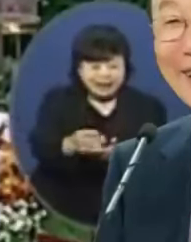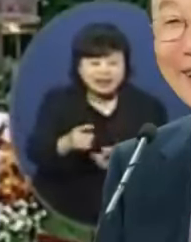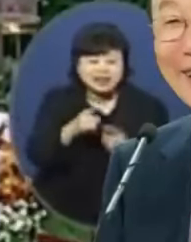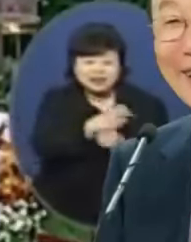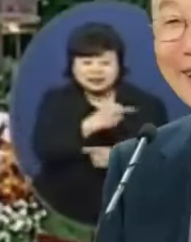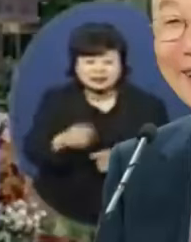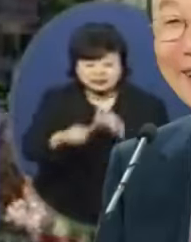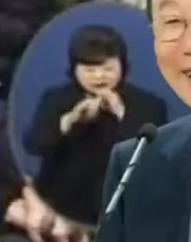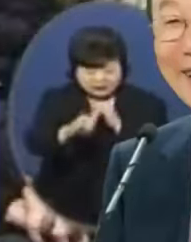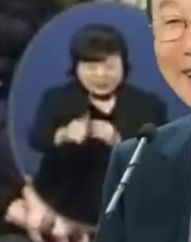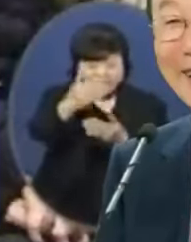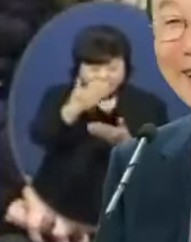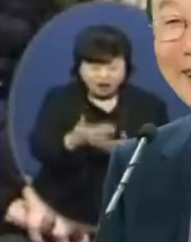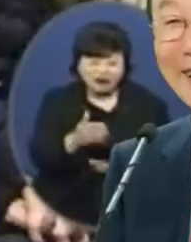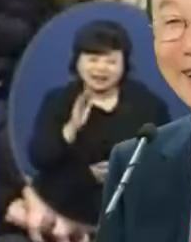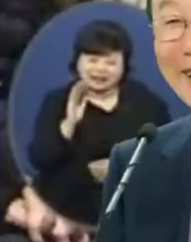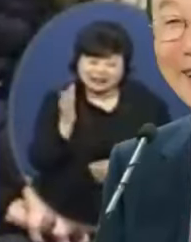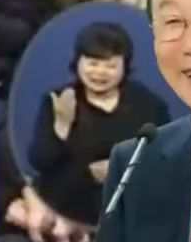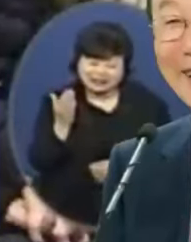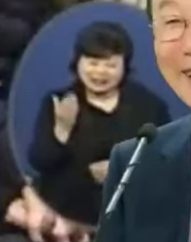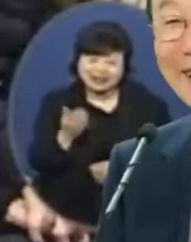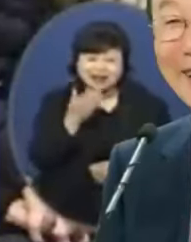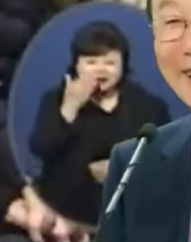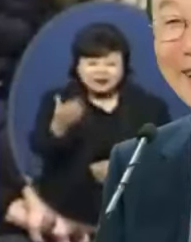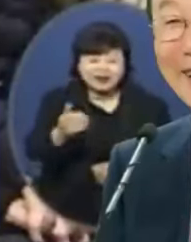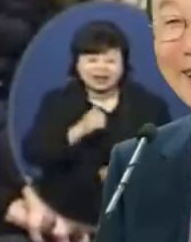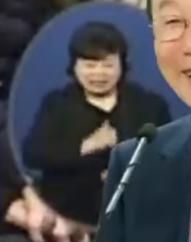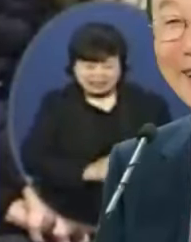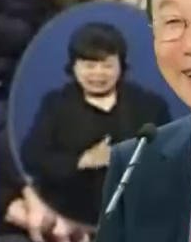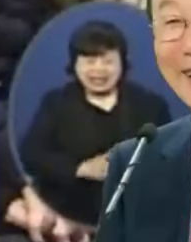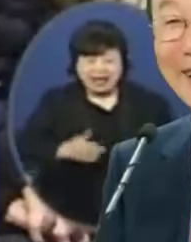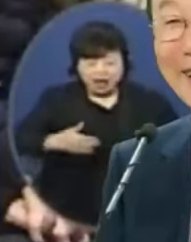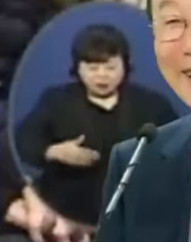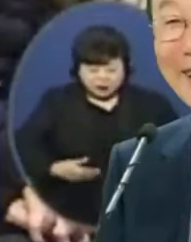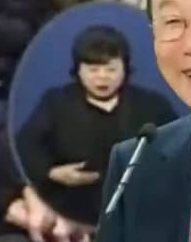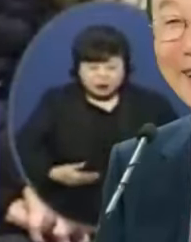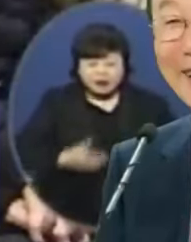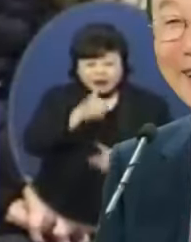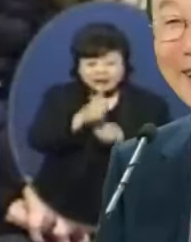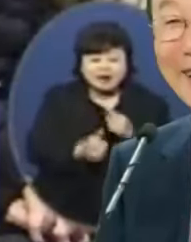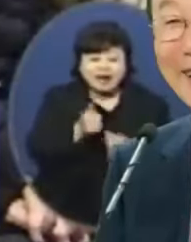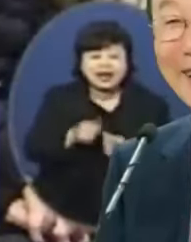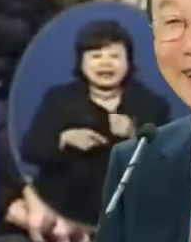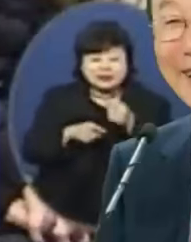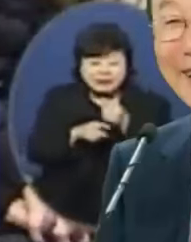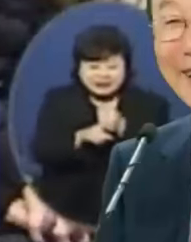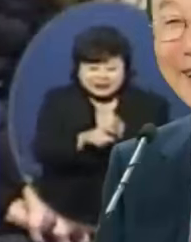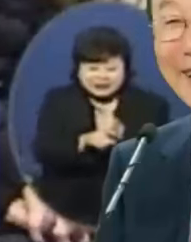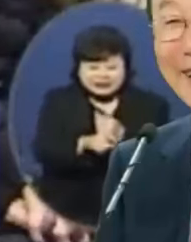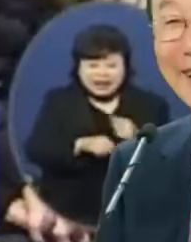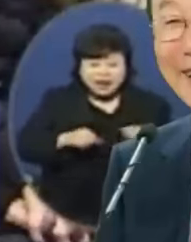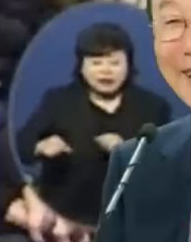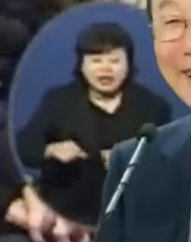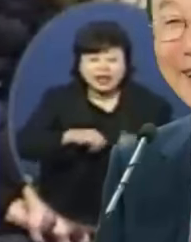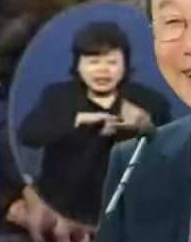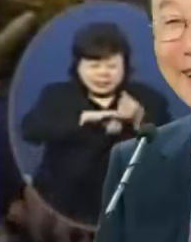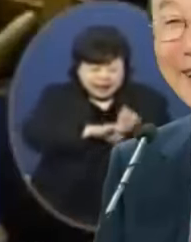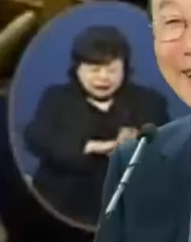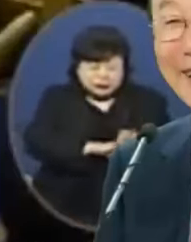말라. 이것이 큰 상을 얻게 하느니라. 너희에게 인내가 필요함은 너희가 하나님의 뜻을 행한